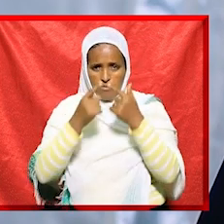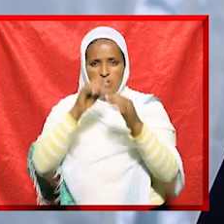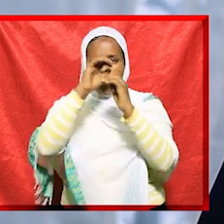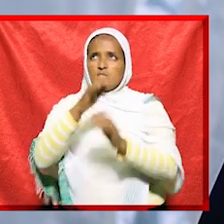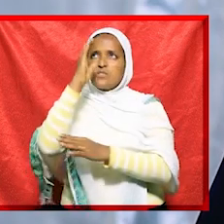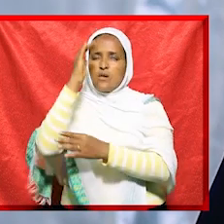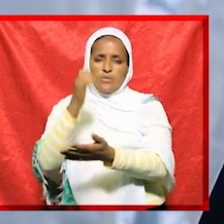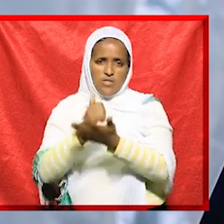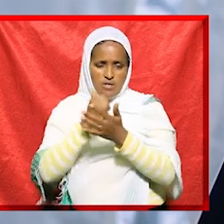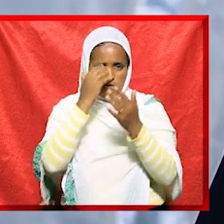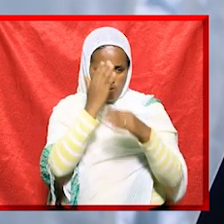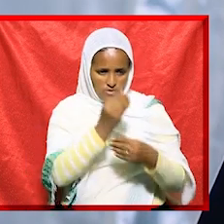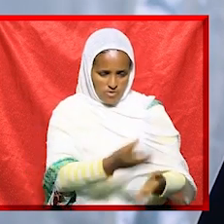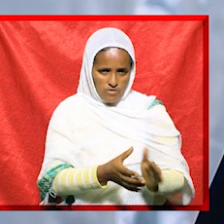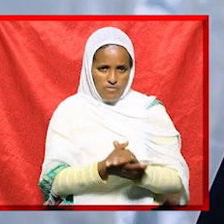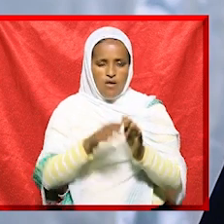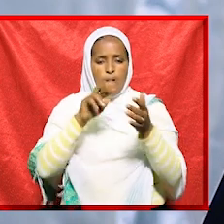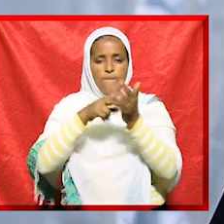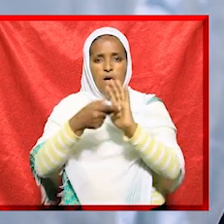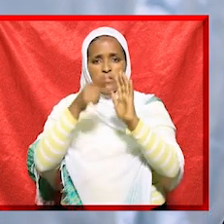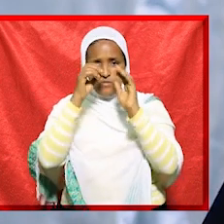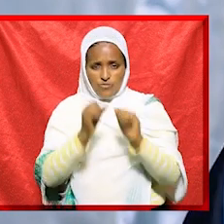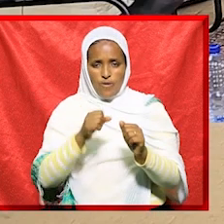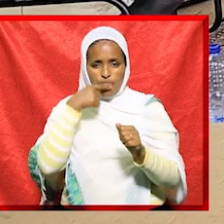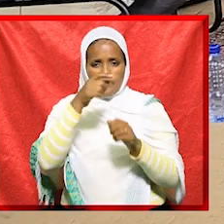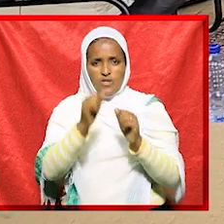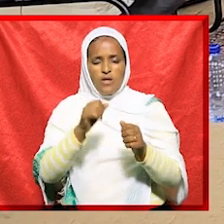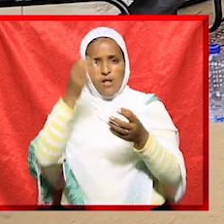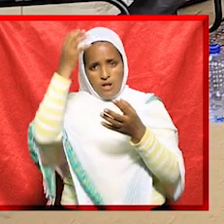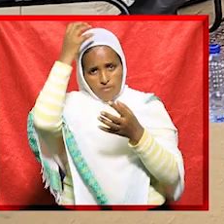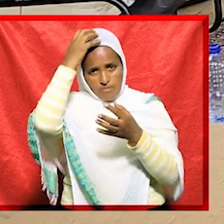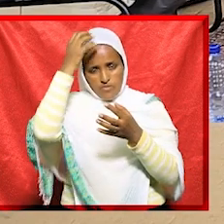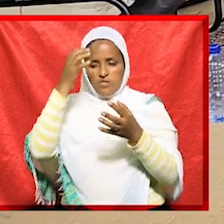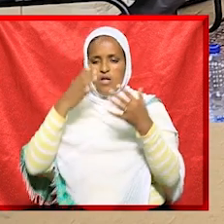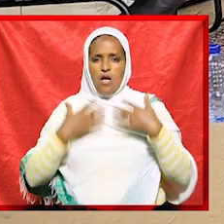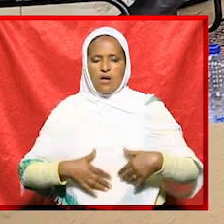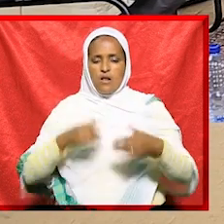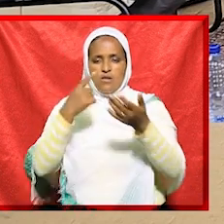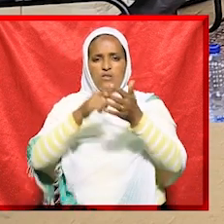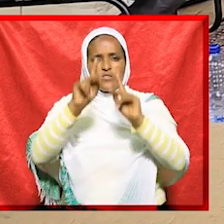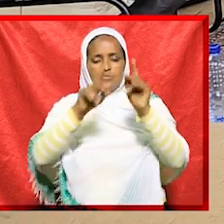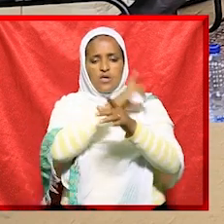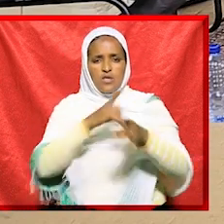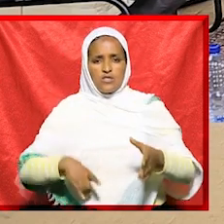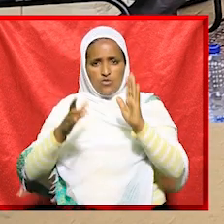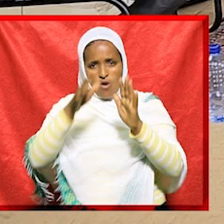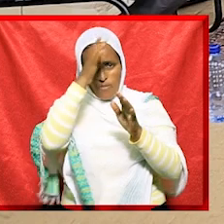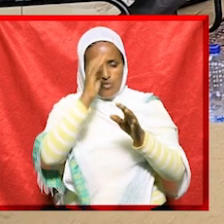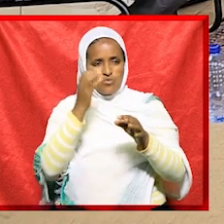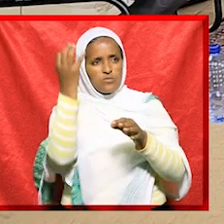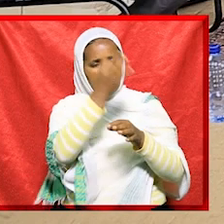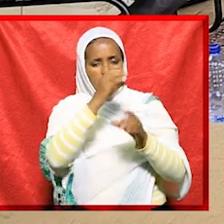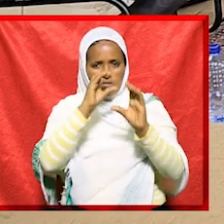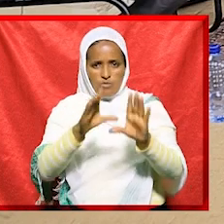ድረስ ከሀገራችን ተቀርፎ ለማየት አምላከ ቅዱሳን እግዚአብሔር ይርዳን እግዚአብሔር ይስጥልን ማለት የምንችለው ያው ለሚመለከተው አካል የመንግስት አካል ነው አሁን እኛ